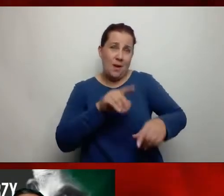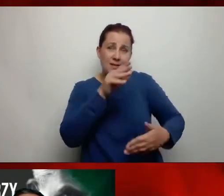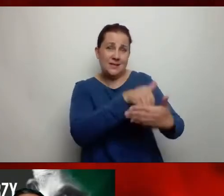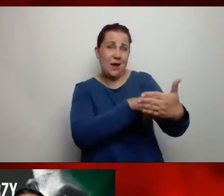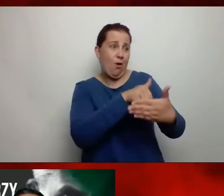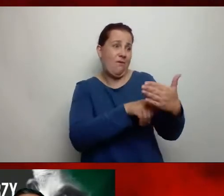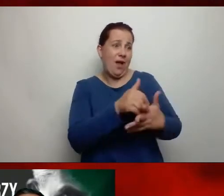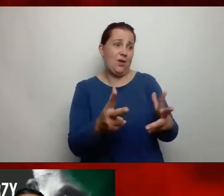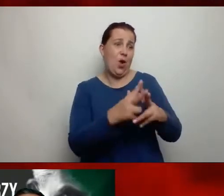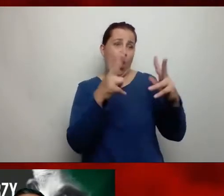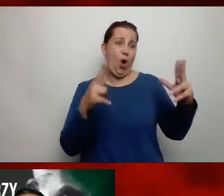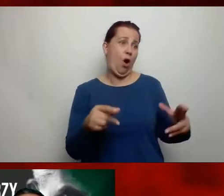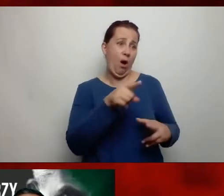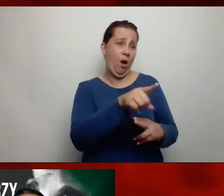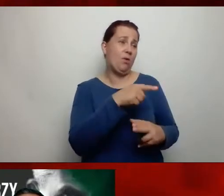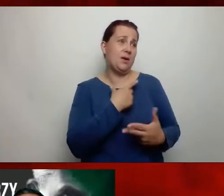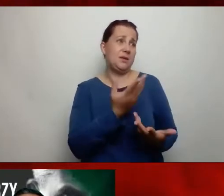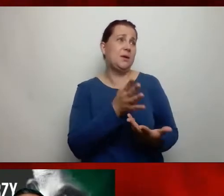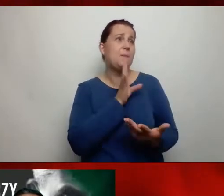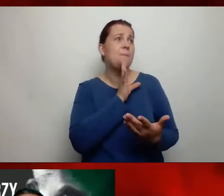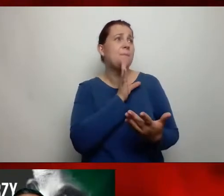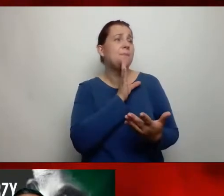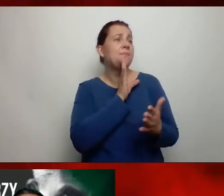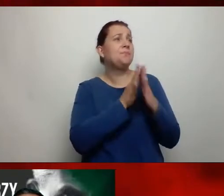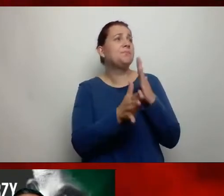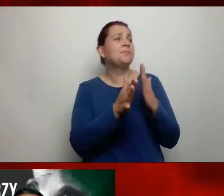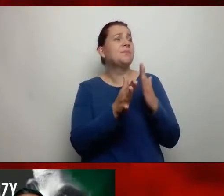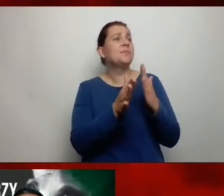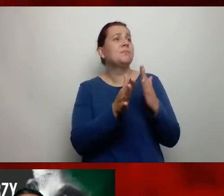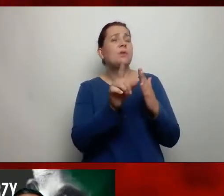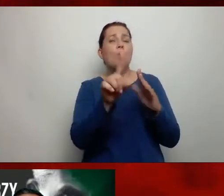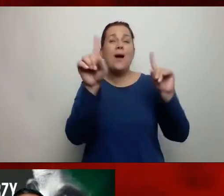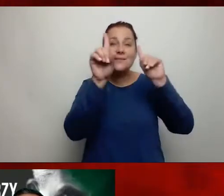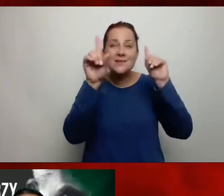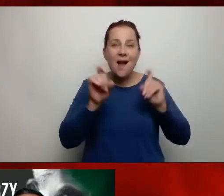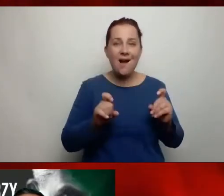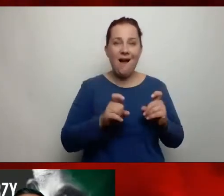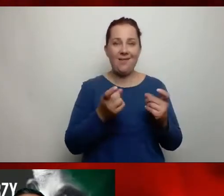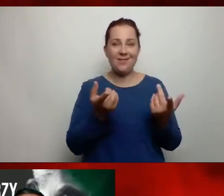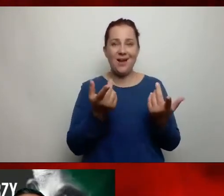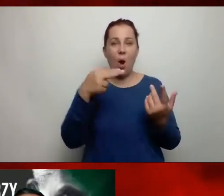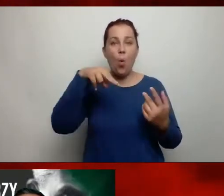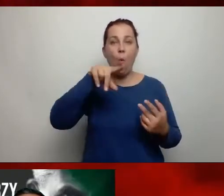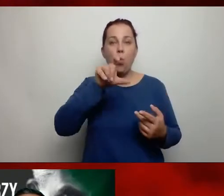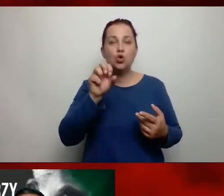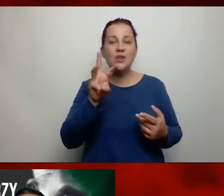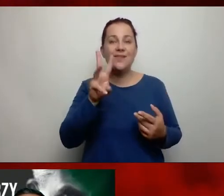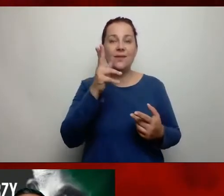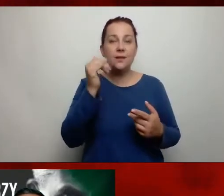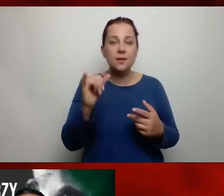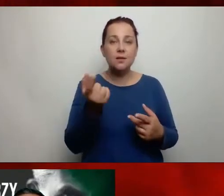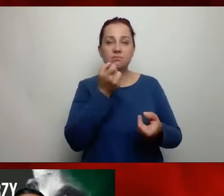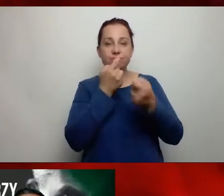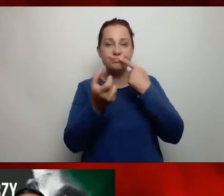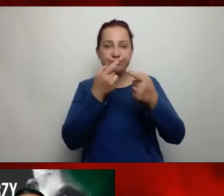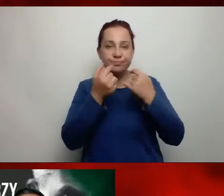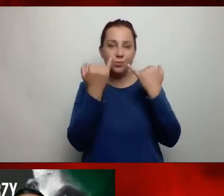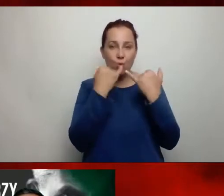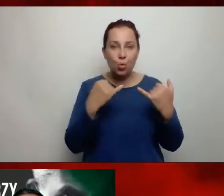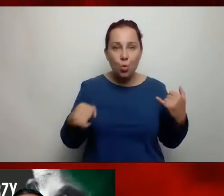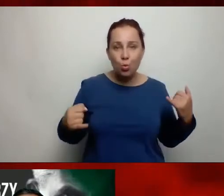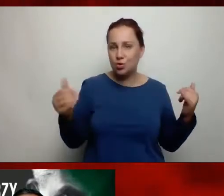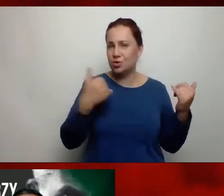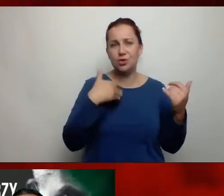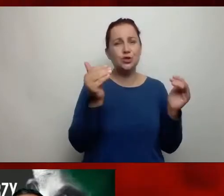takiej wielkiej zagadki, którą trzeba w naukowy sposób, tak powiedzmy pozytywistycznie, przebadać na wszystkie